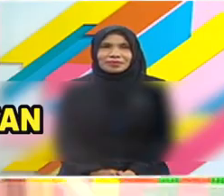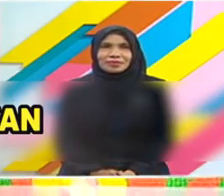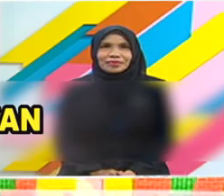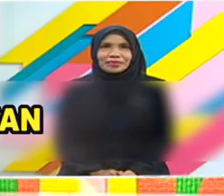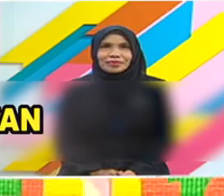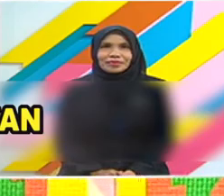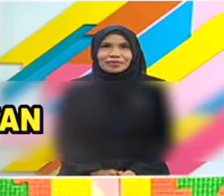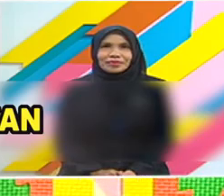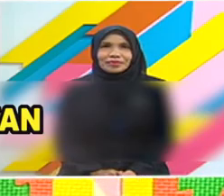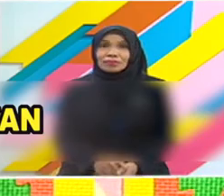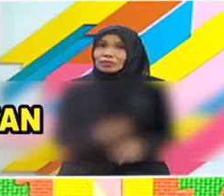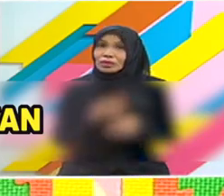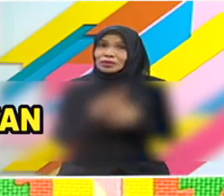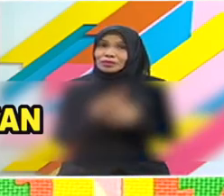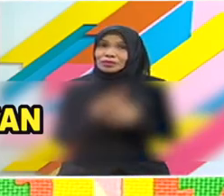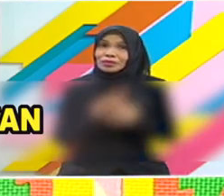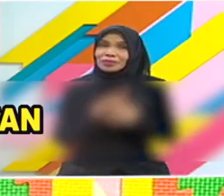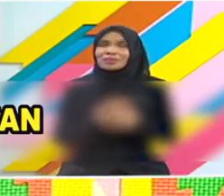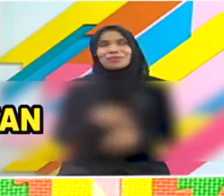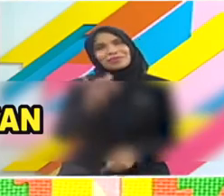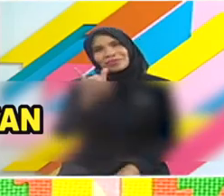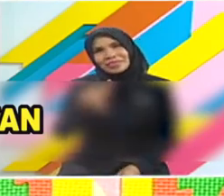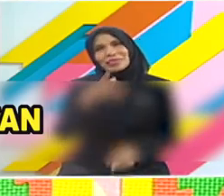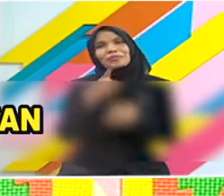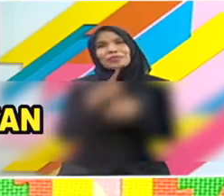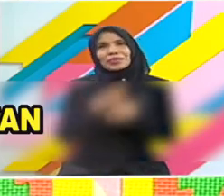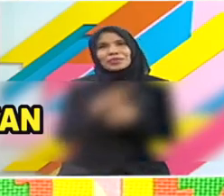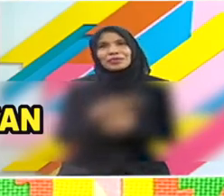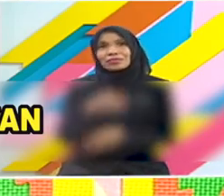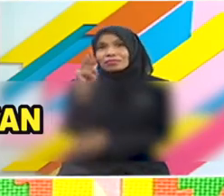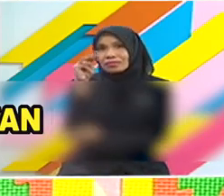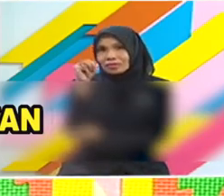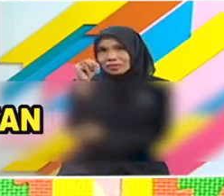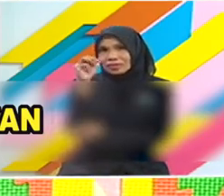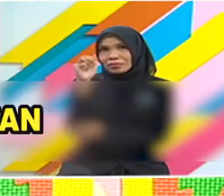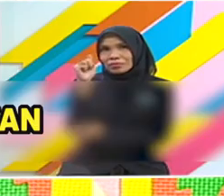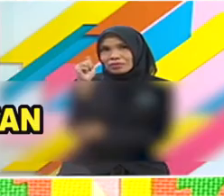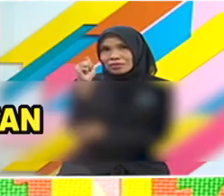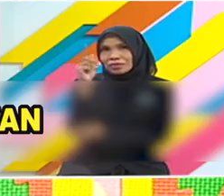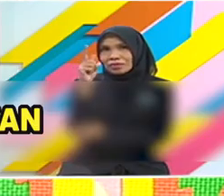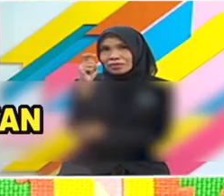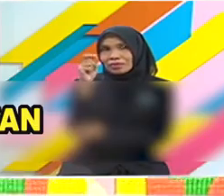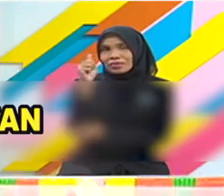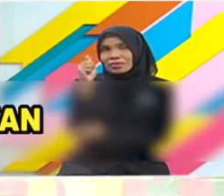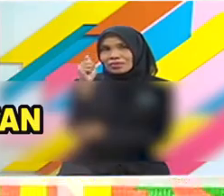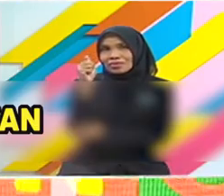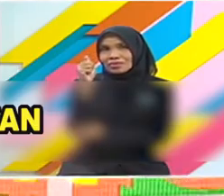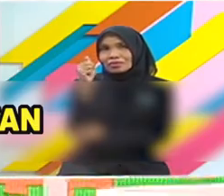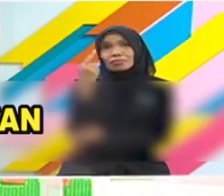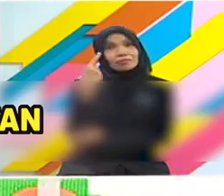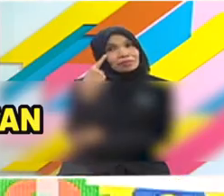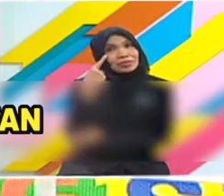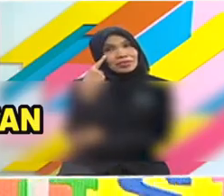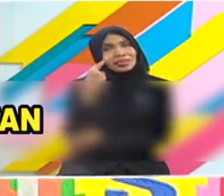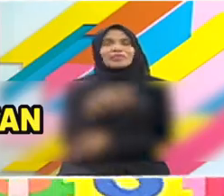Mata. Betul tak, Cikgu? Ya, betul. M, A, D, A. Baguslah, Alhamdulillah Kak